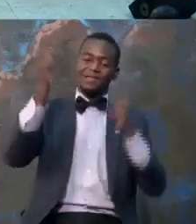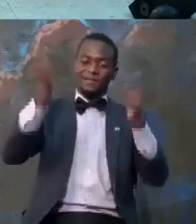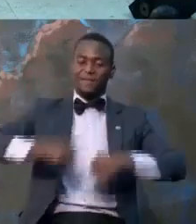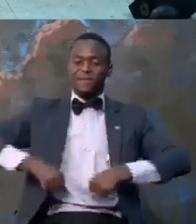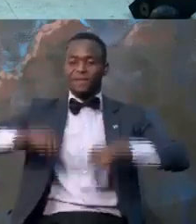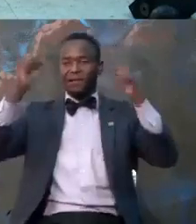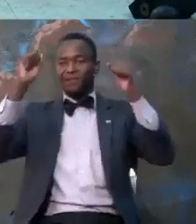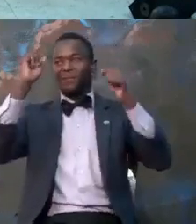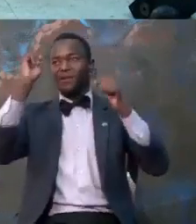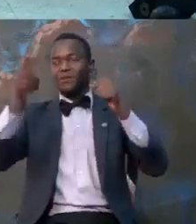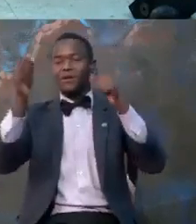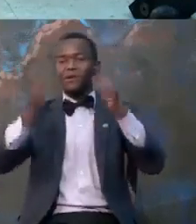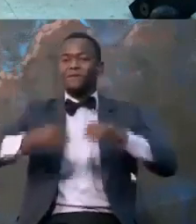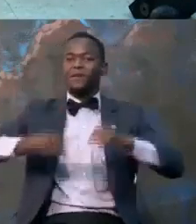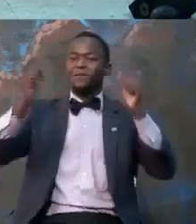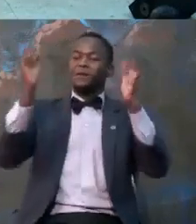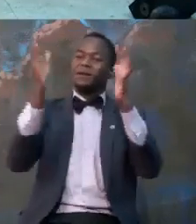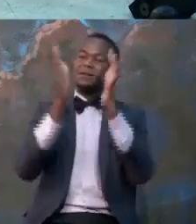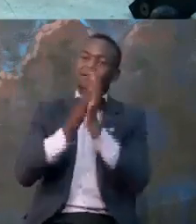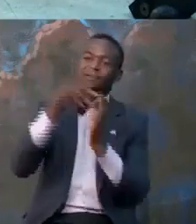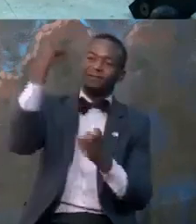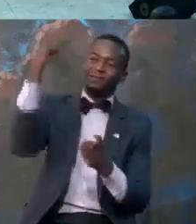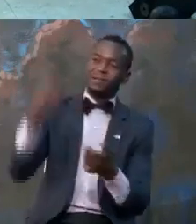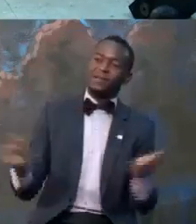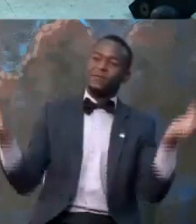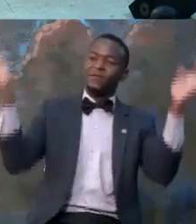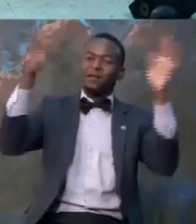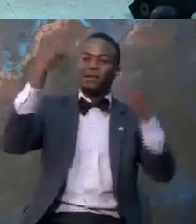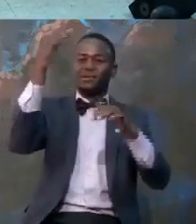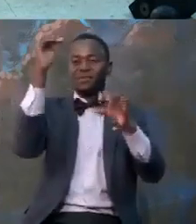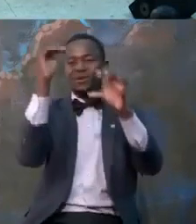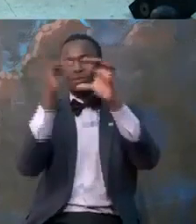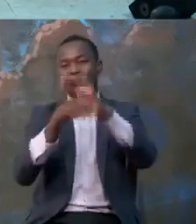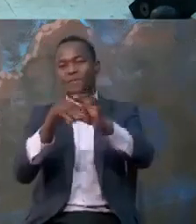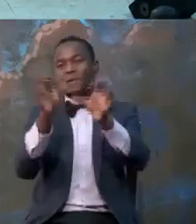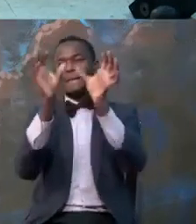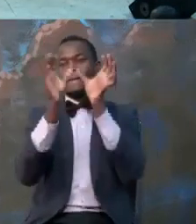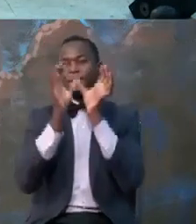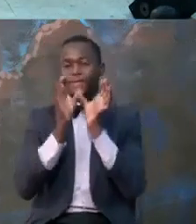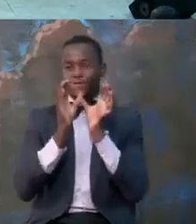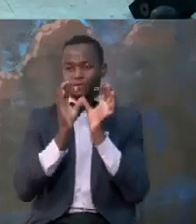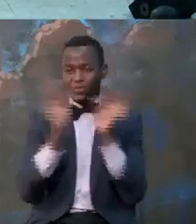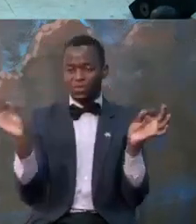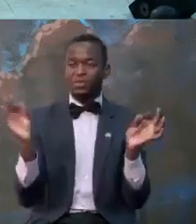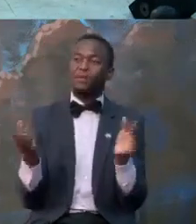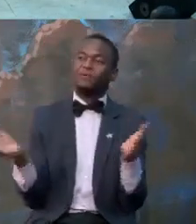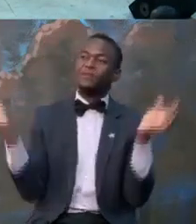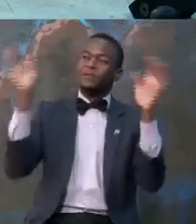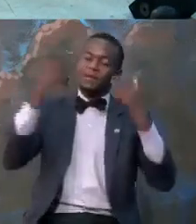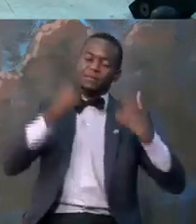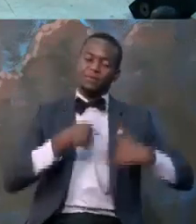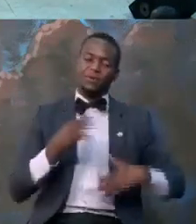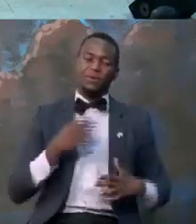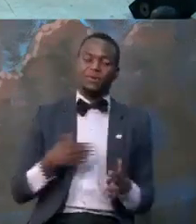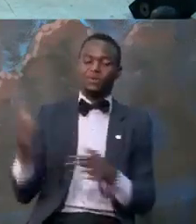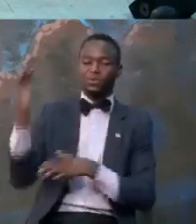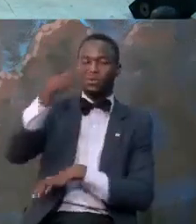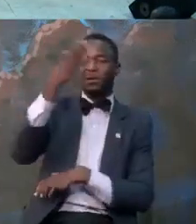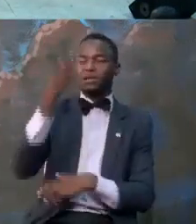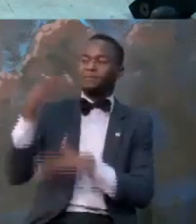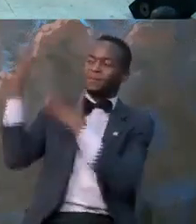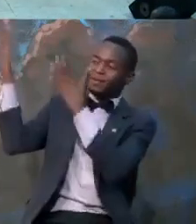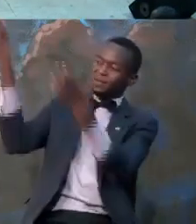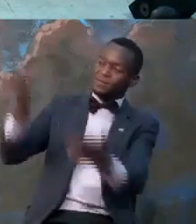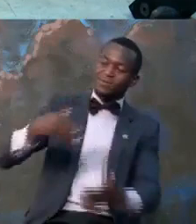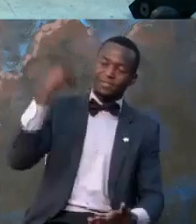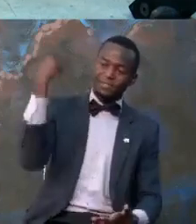wa wafalme. Asanteni sana kwa baraka hizo za ujumbe huo mahususi ambao umebariki mioyo yetu jioni ya leo. Karibuni